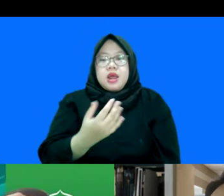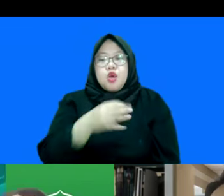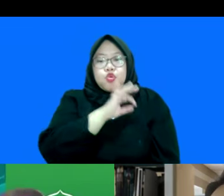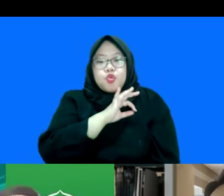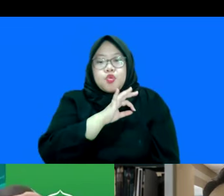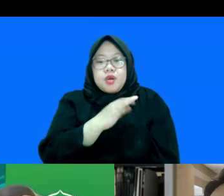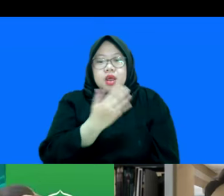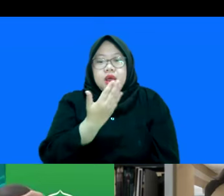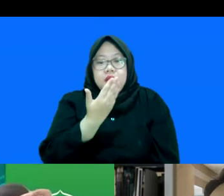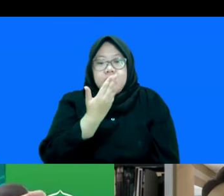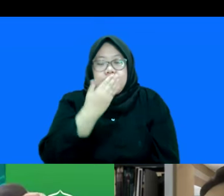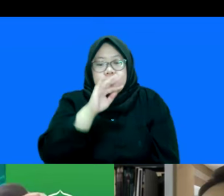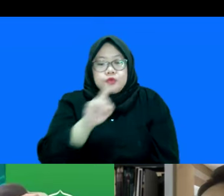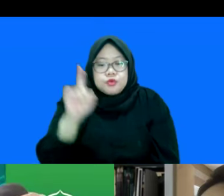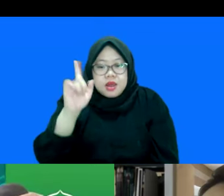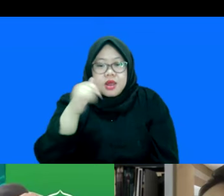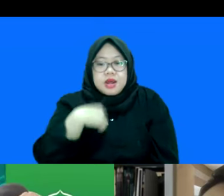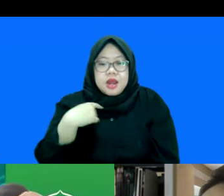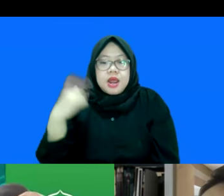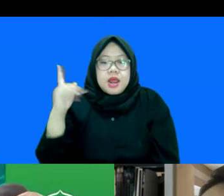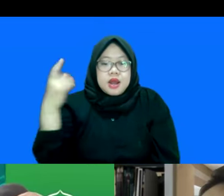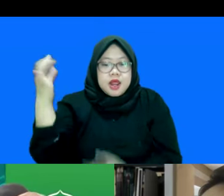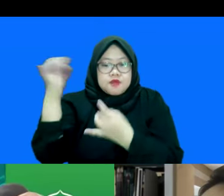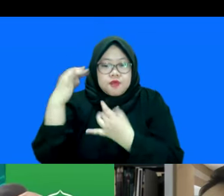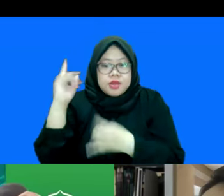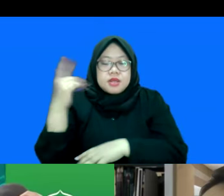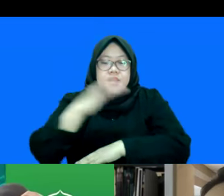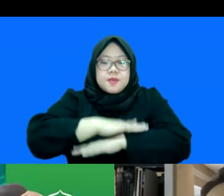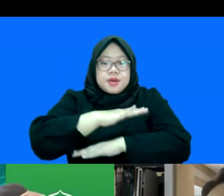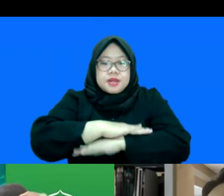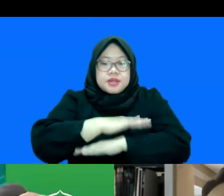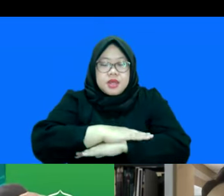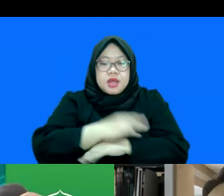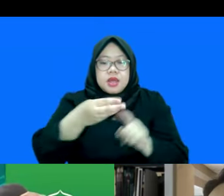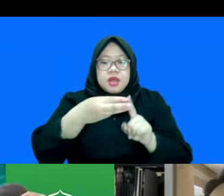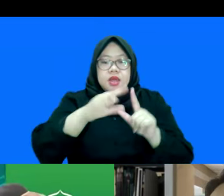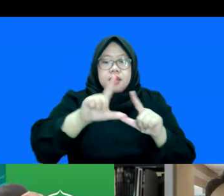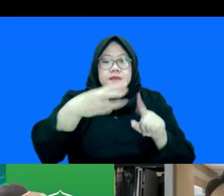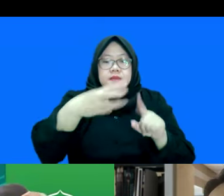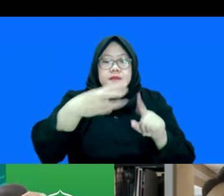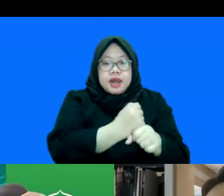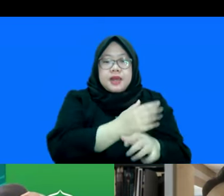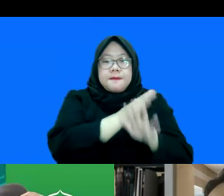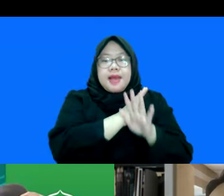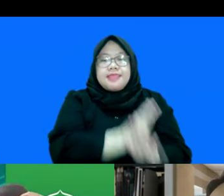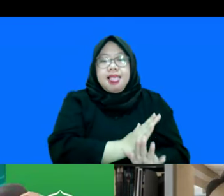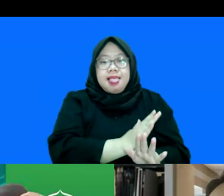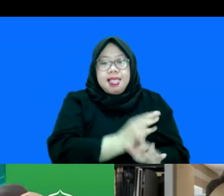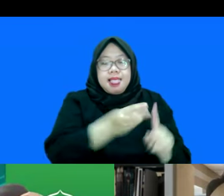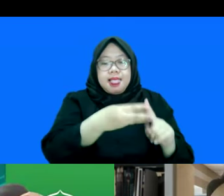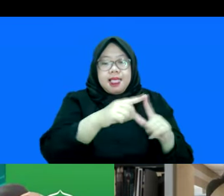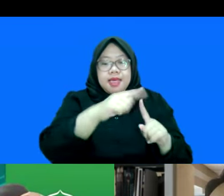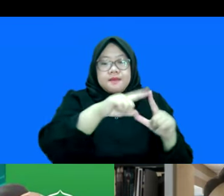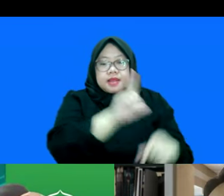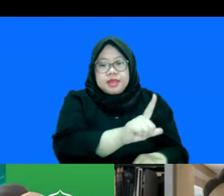barusan kita dapat kabar, ada berita bahwa Baleg membatalkan proses pembahasan RUU TNI